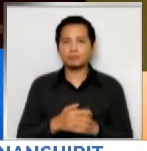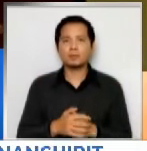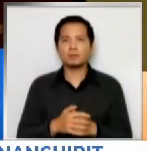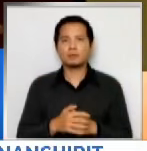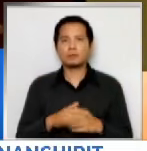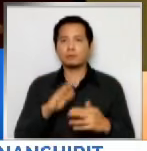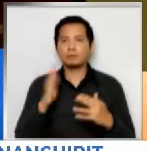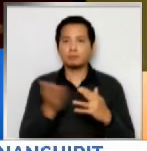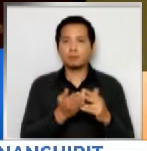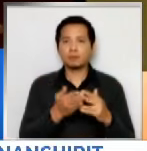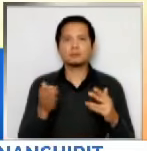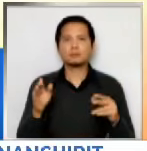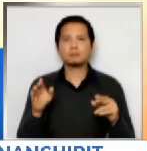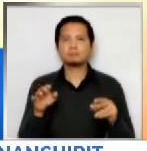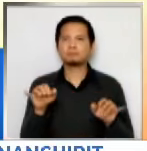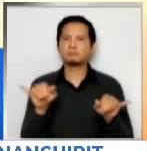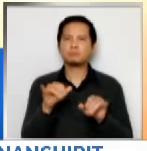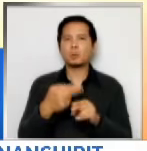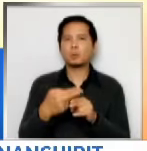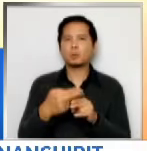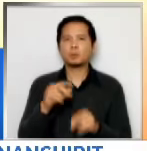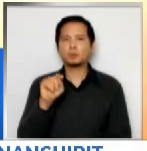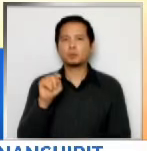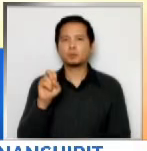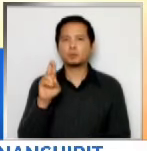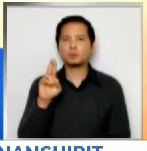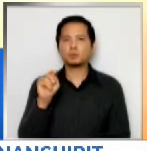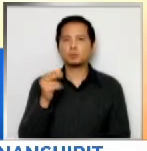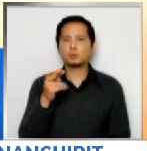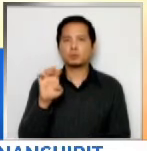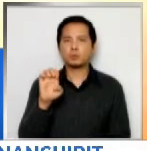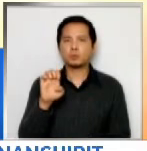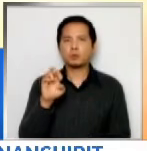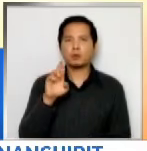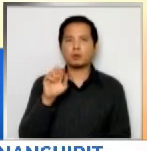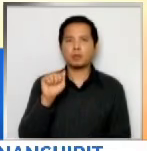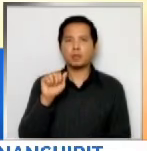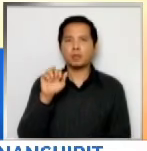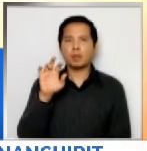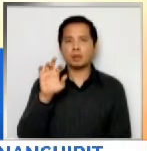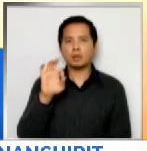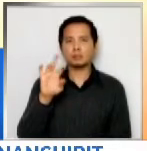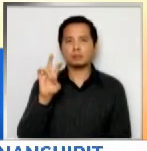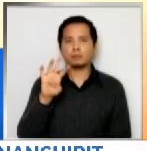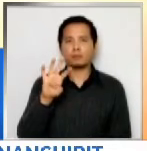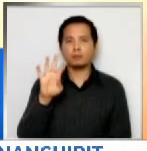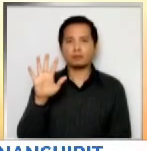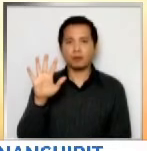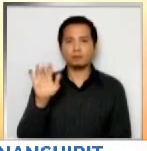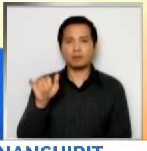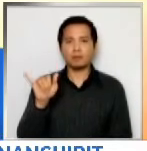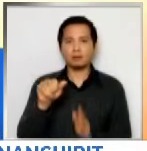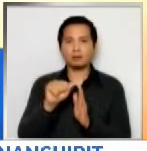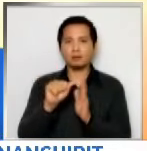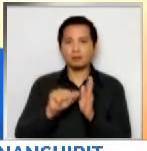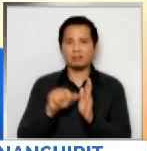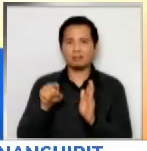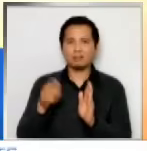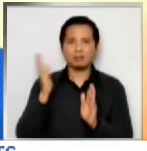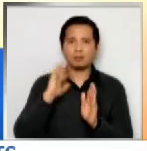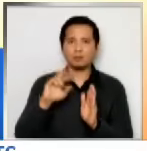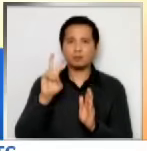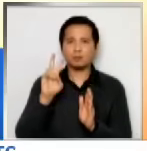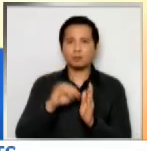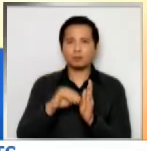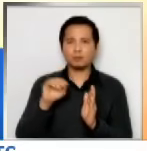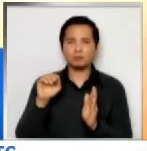na labag sa ilalim ng RA 9745, yung Anti-Torture Act of 2009. Sa ilalim na ng batas na yan, yung torture,